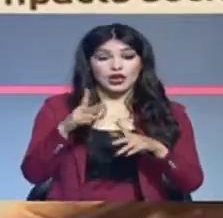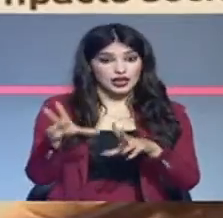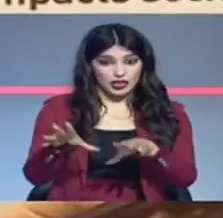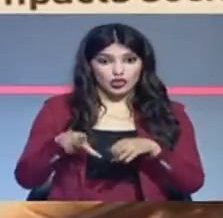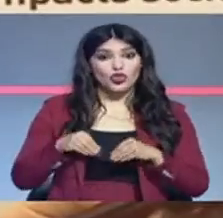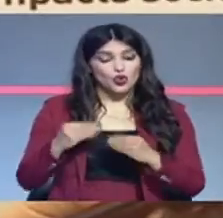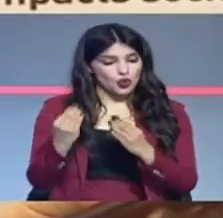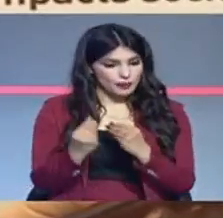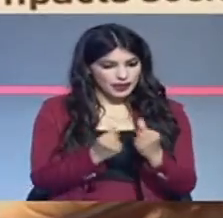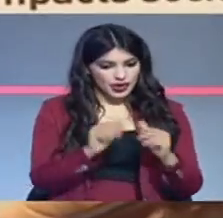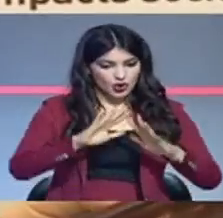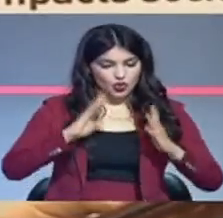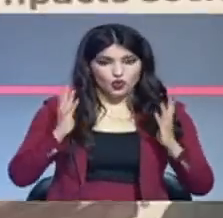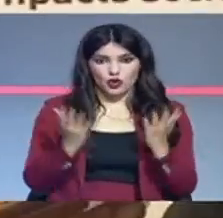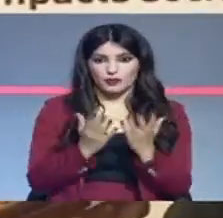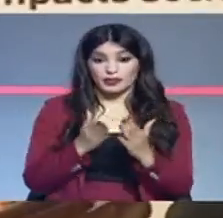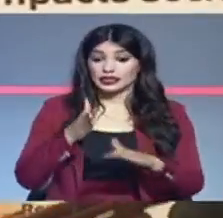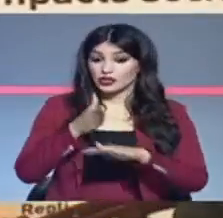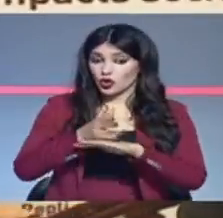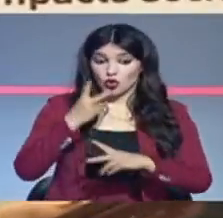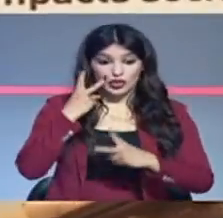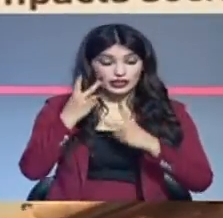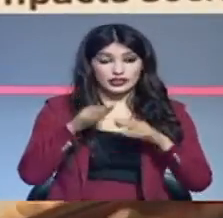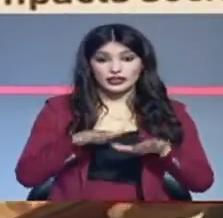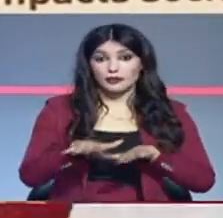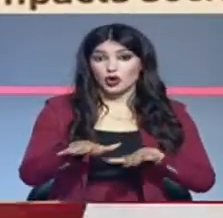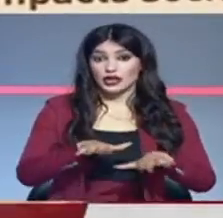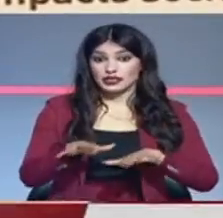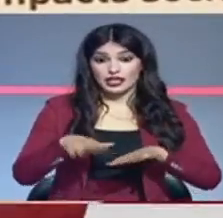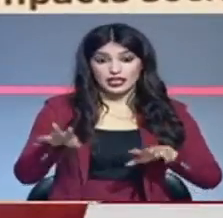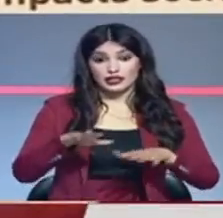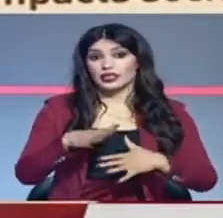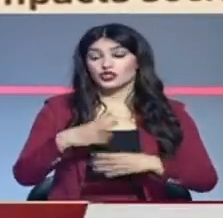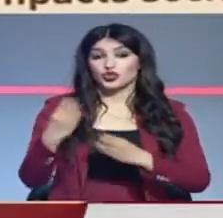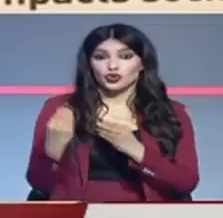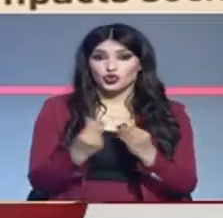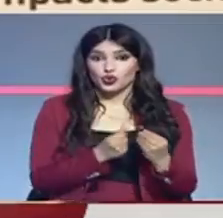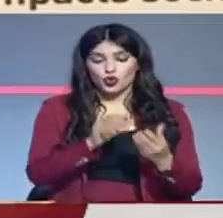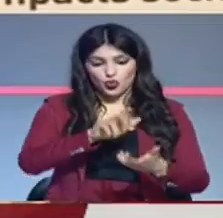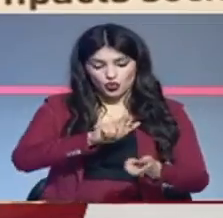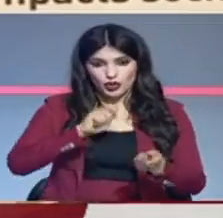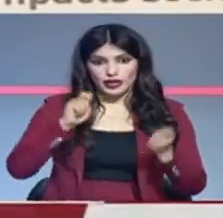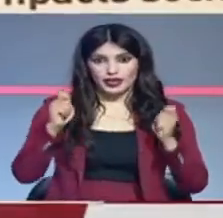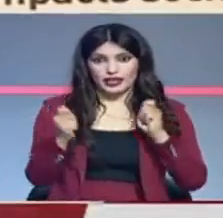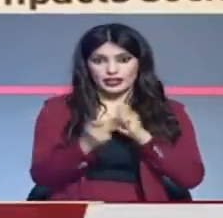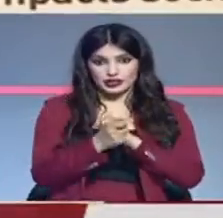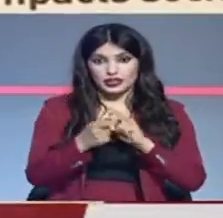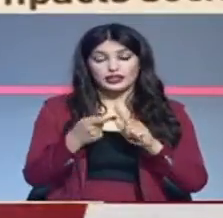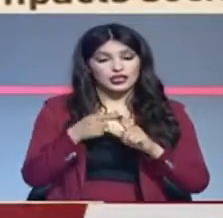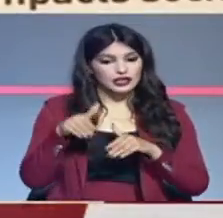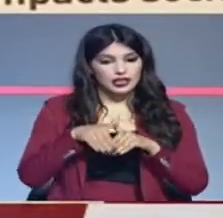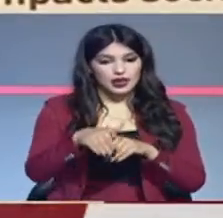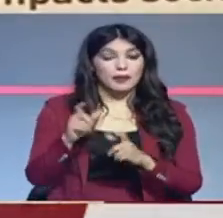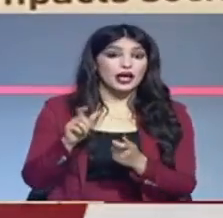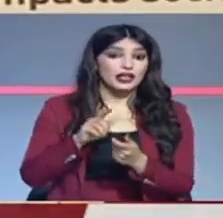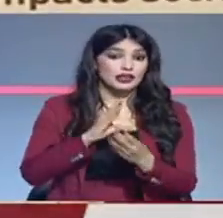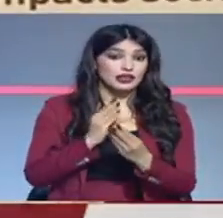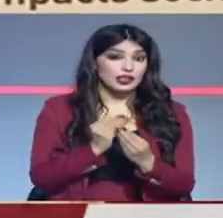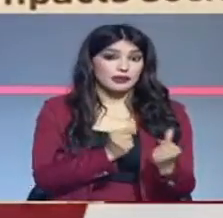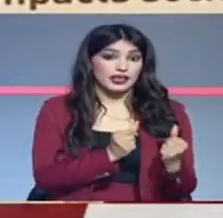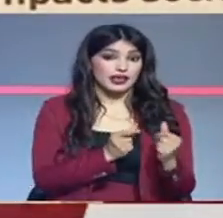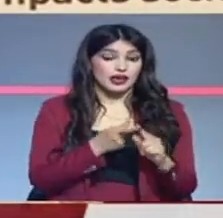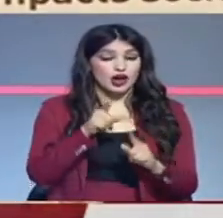التوجه نحو الحلول وتمد على الطبيعه نحو الانتقال الايكولوجي متابعه التنوع البيولوجي